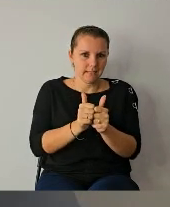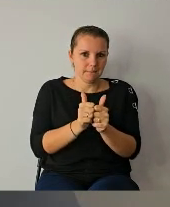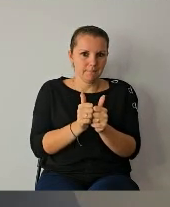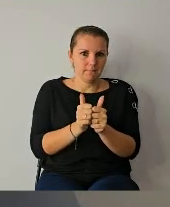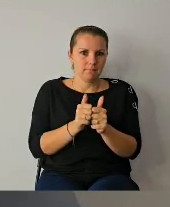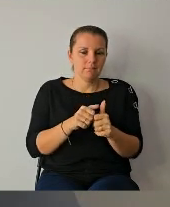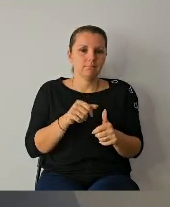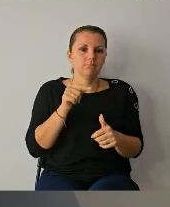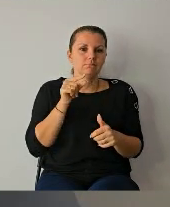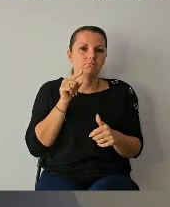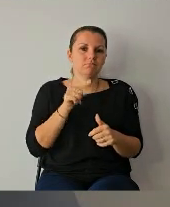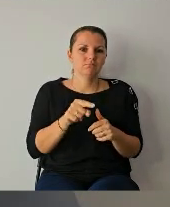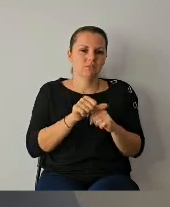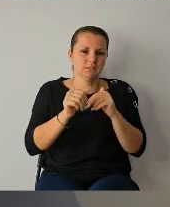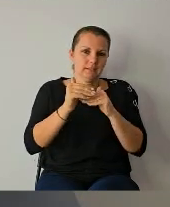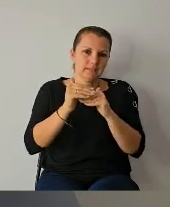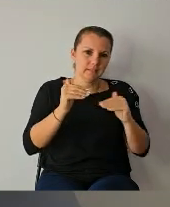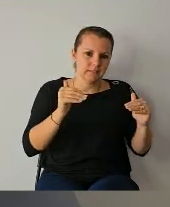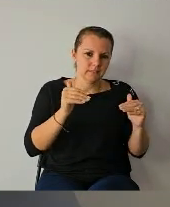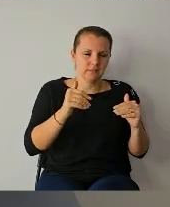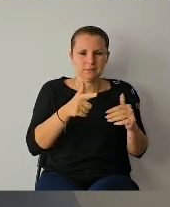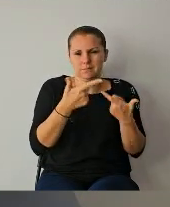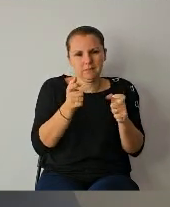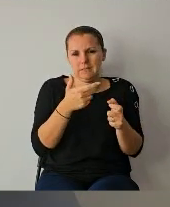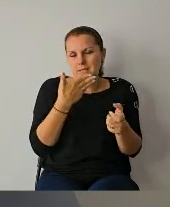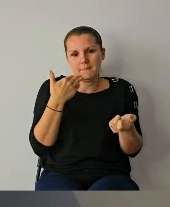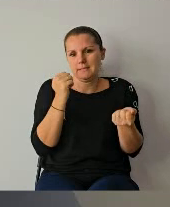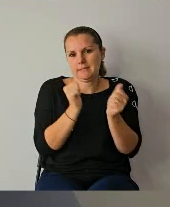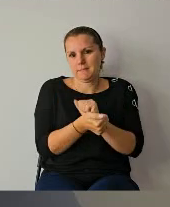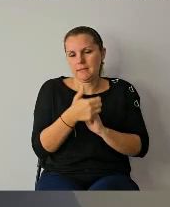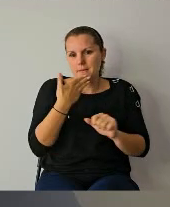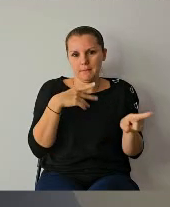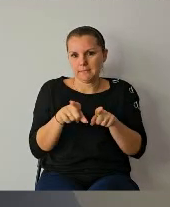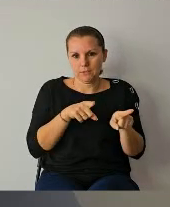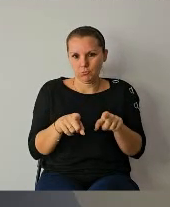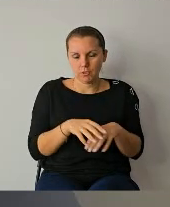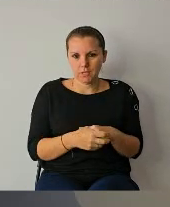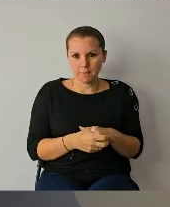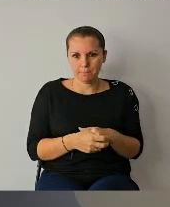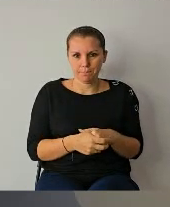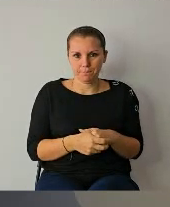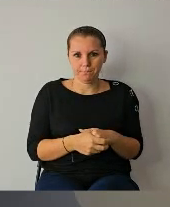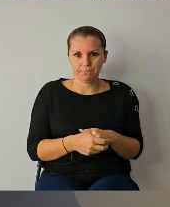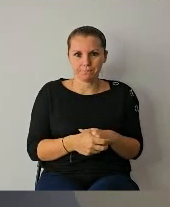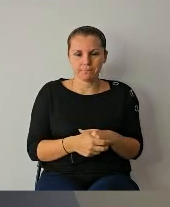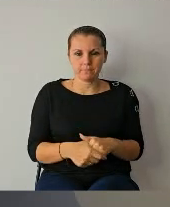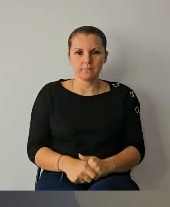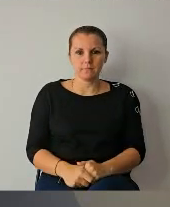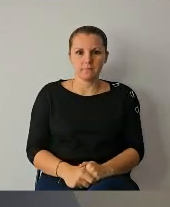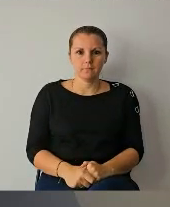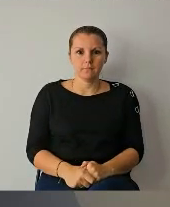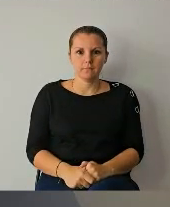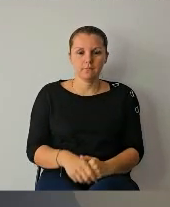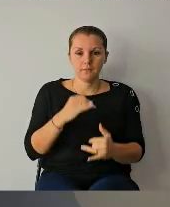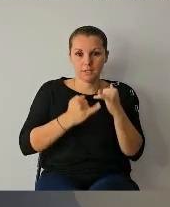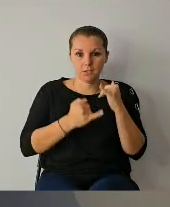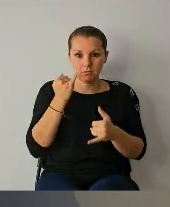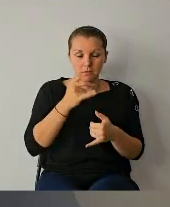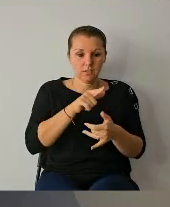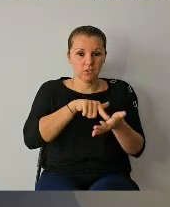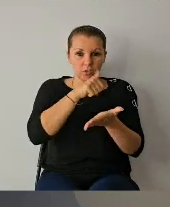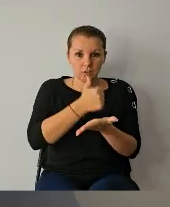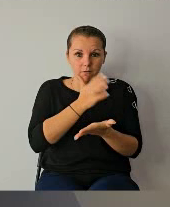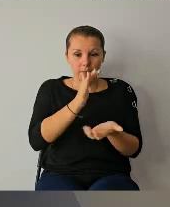ten niższy próg jest taki niski, on tutaj nic już nie zmienia. A mówię, zmiana jego no, wydłuża tylko czas legislacji